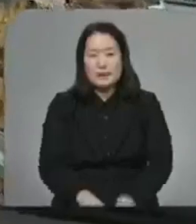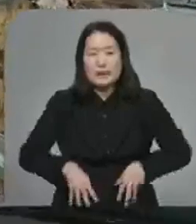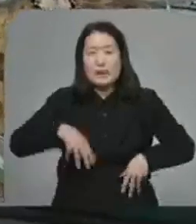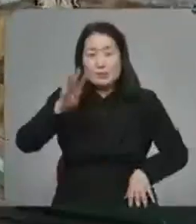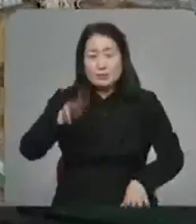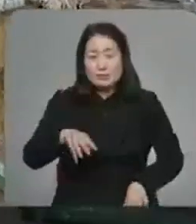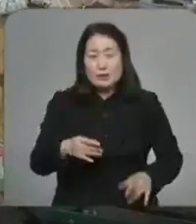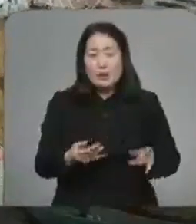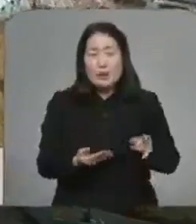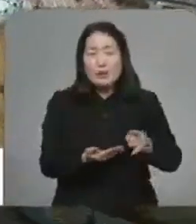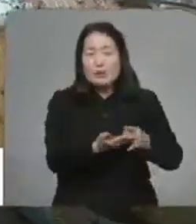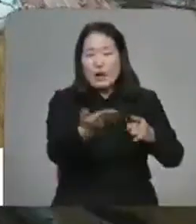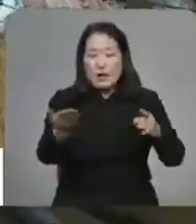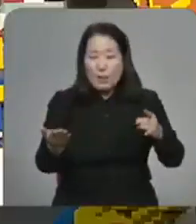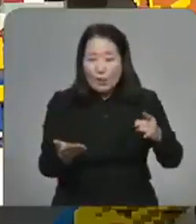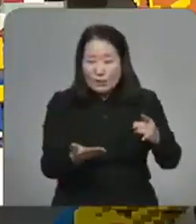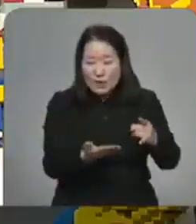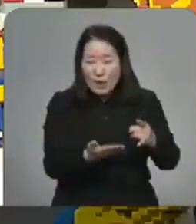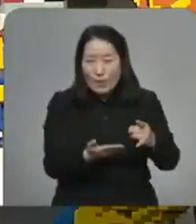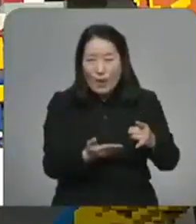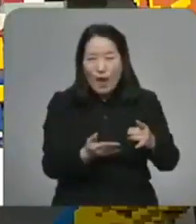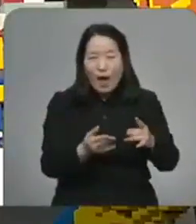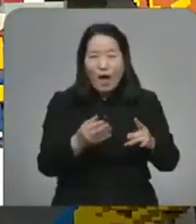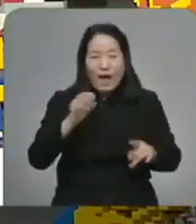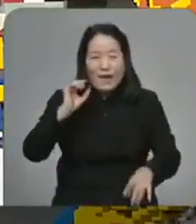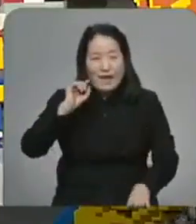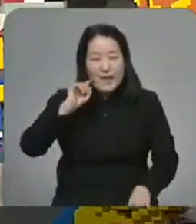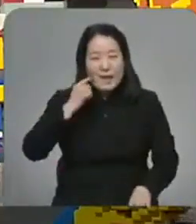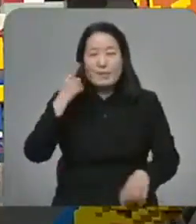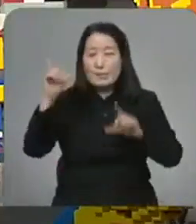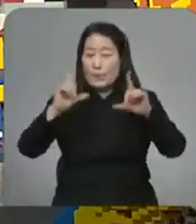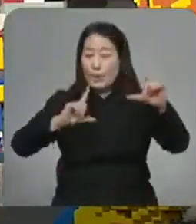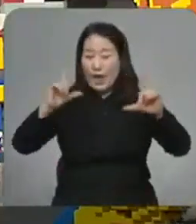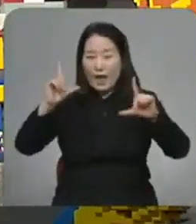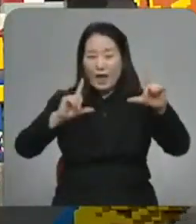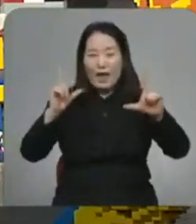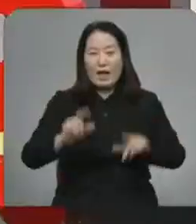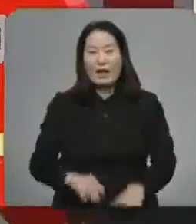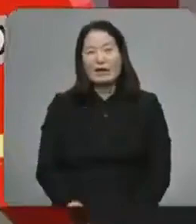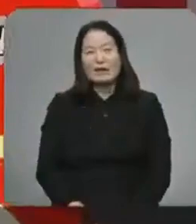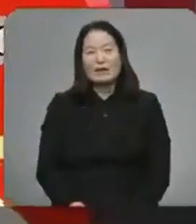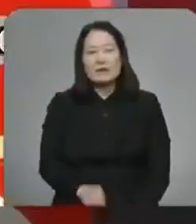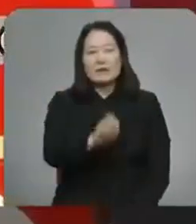춘천 의암호 섬 위에 알록달록 우뚝 선 레고랜드 테마파크.